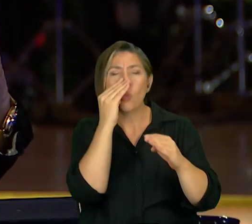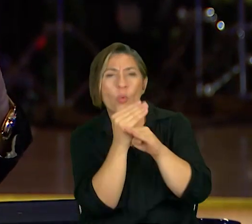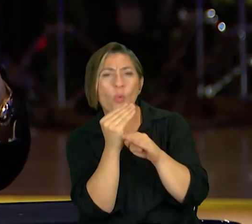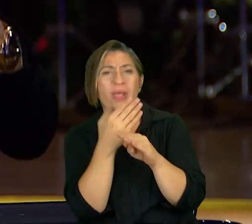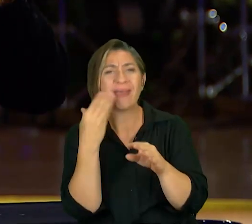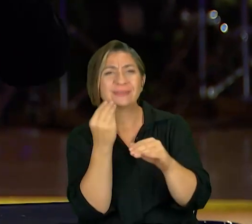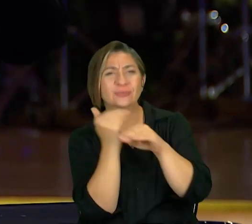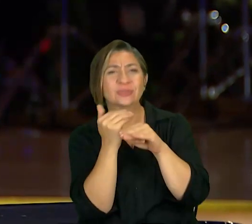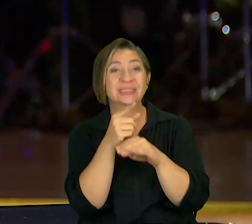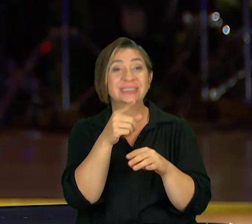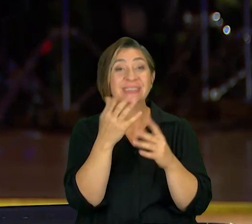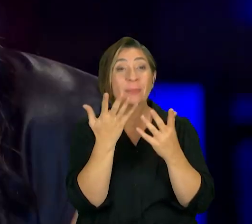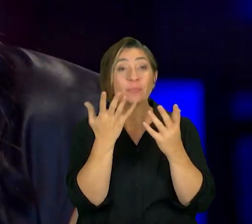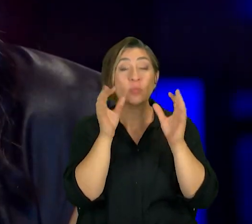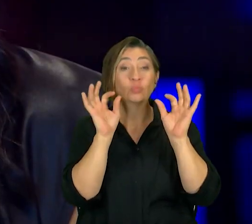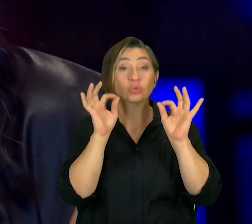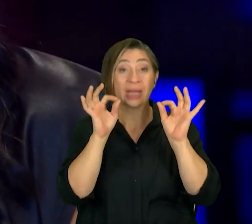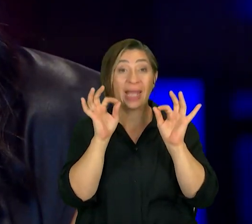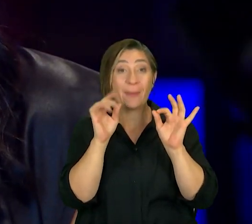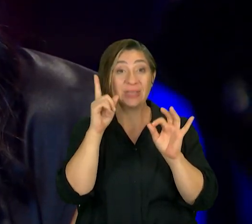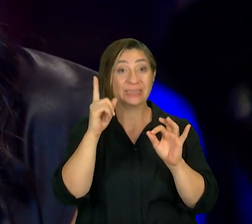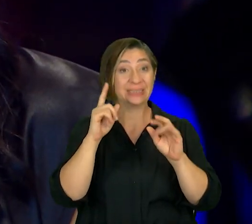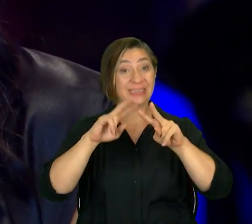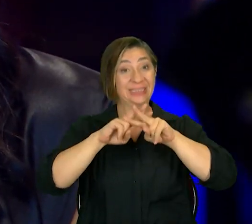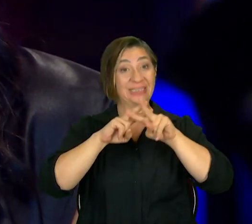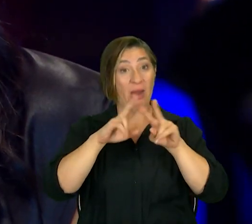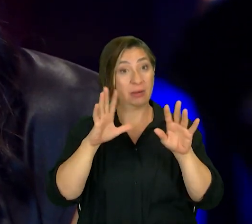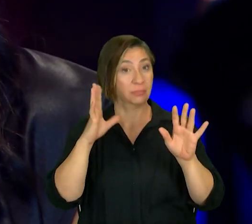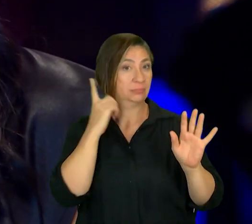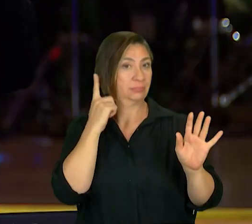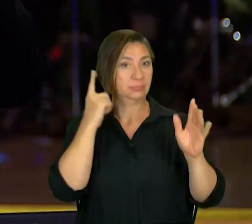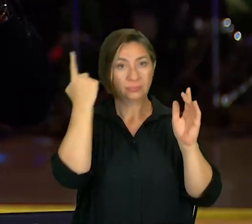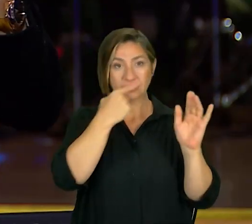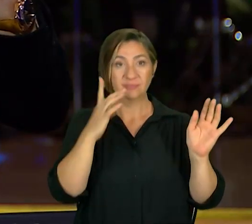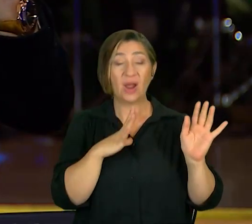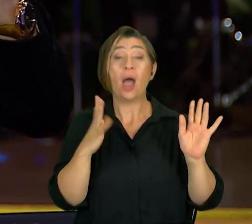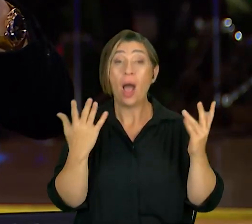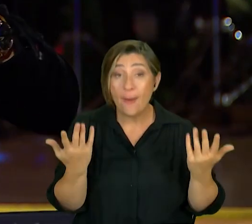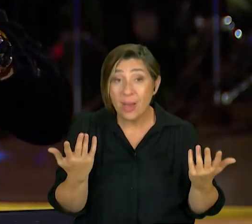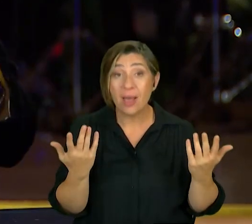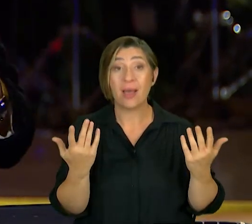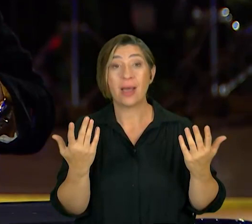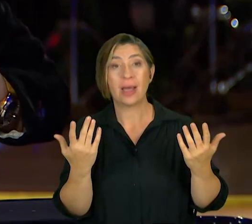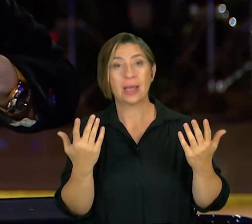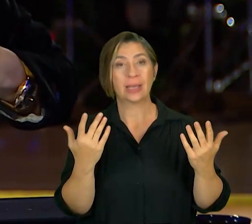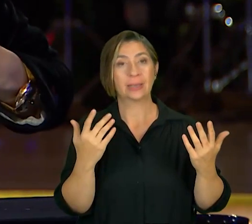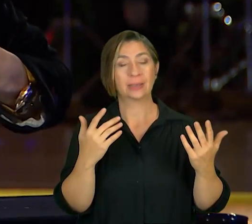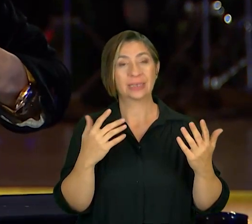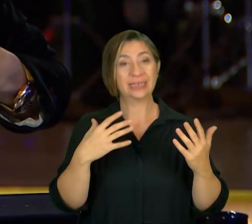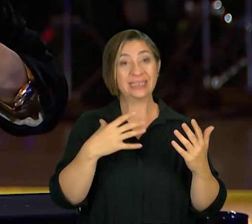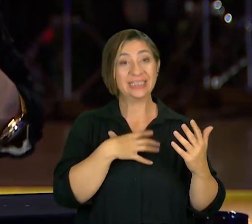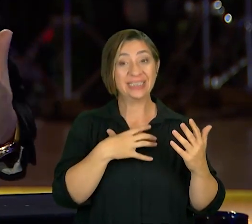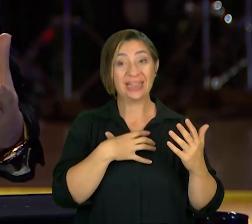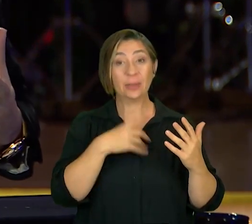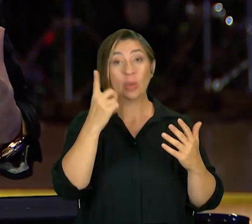uyum gösteriyorsun. Çünkü sende bir mutlaka bir star kumaşı var. Hmm. Ama bir yandan da